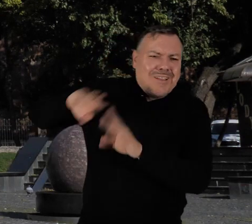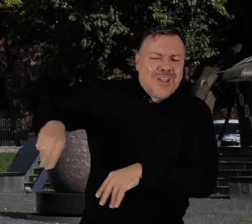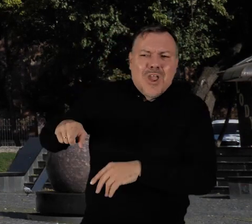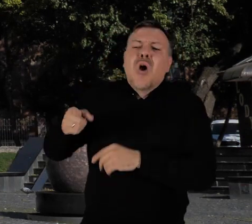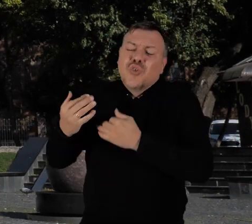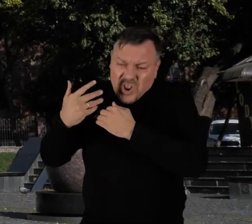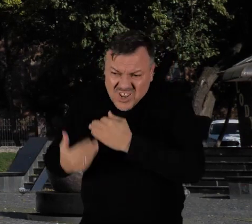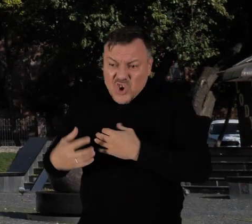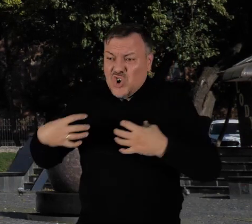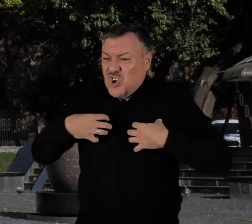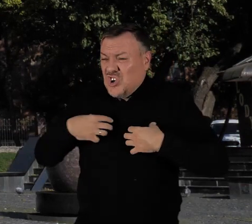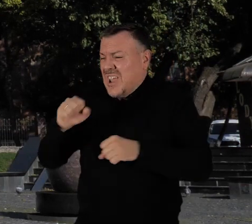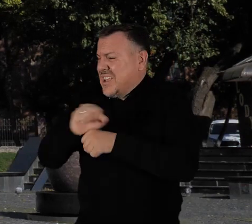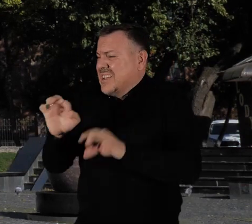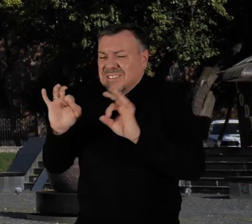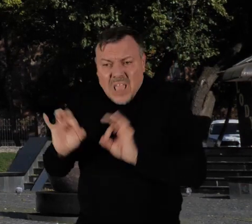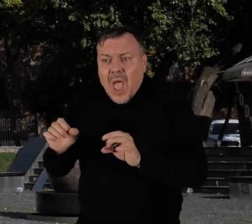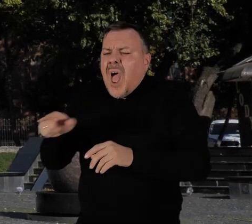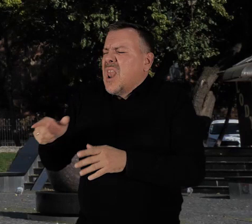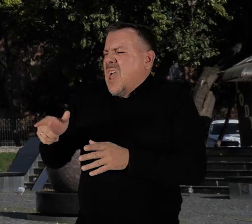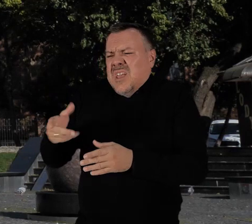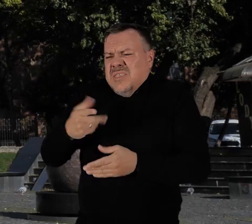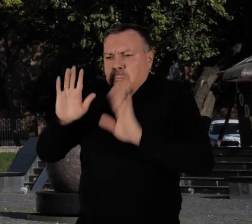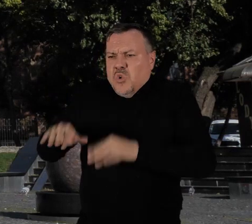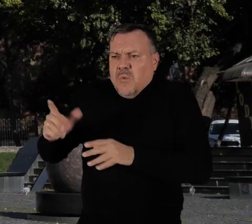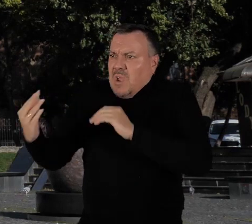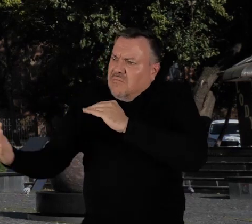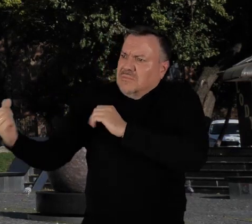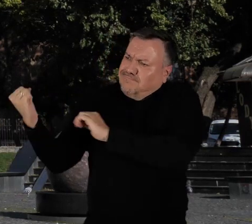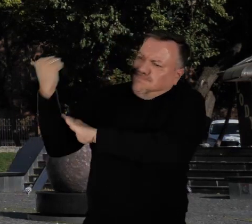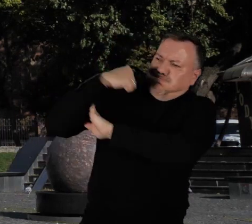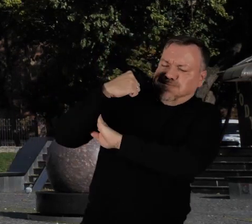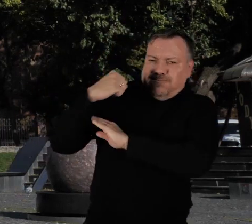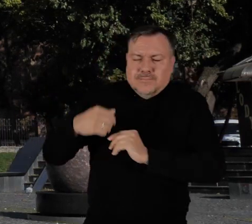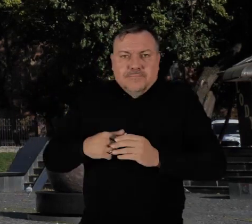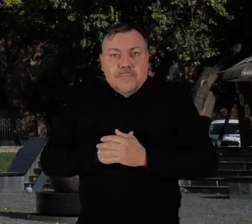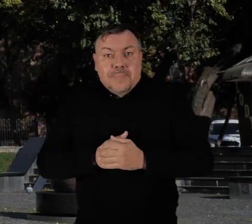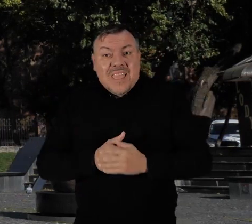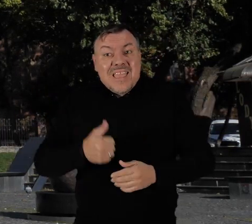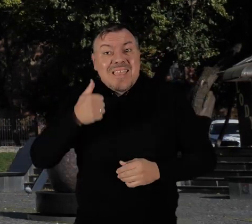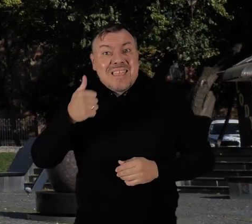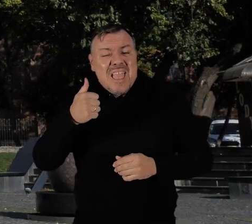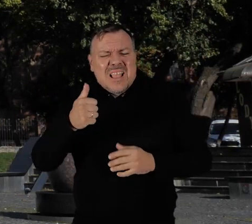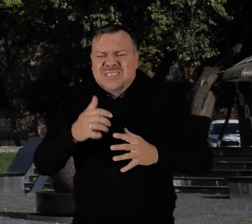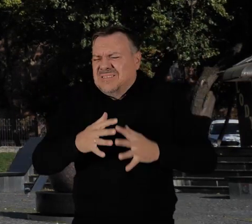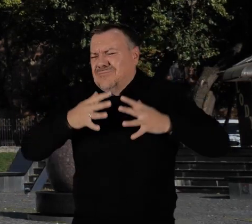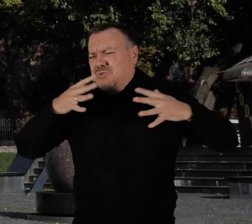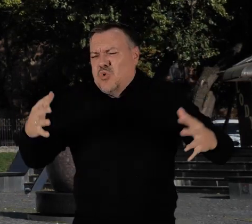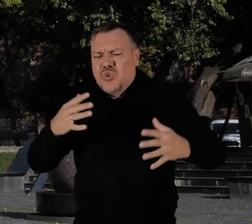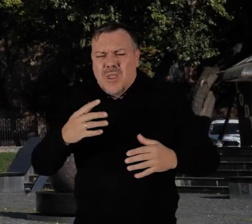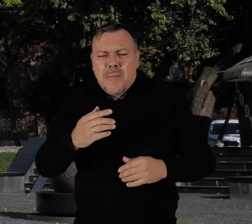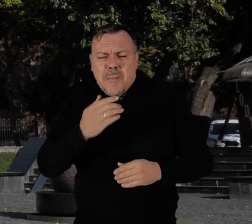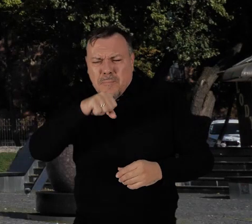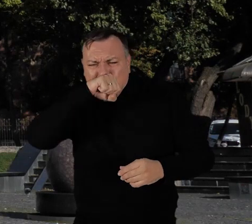bywa brutalne, ale nie można im pozwolić, by zapanowały nad wszystkim. Jedną z największych pasji człowieka jest dążenie